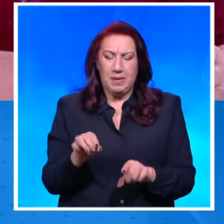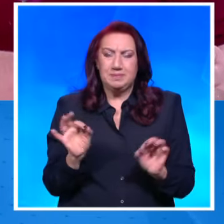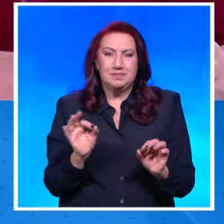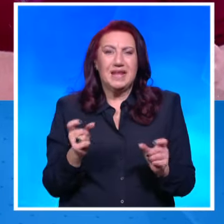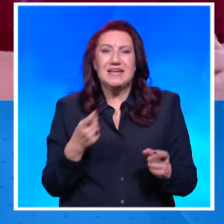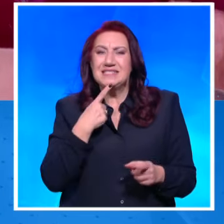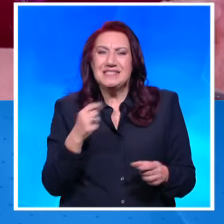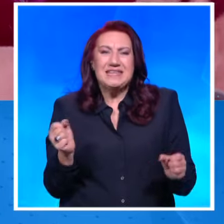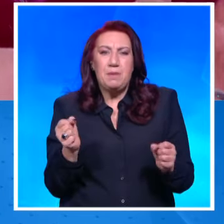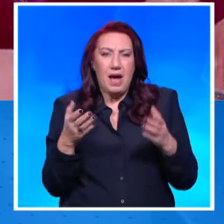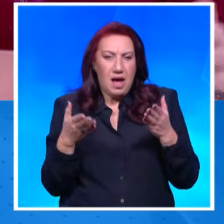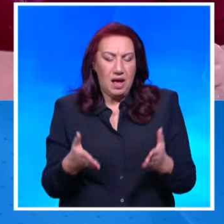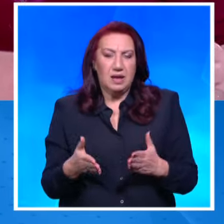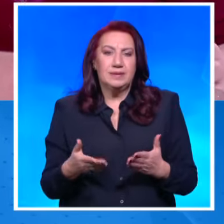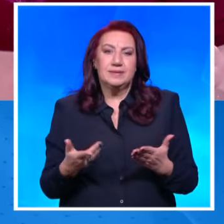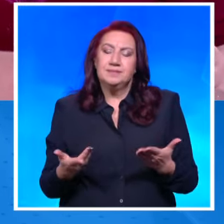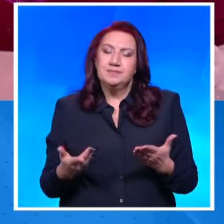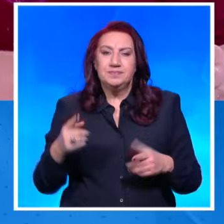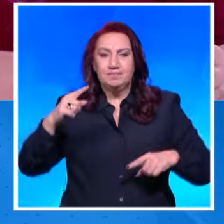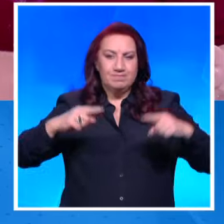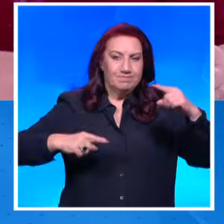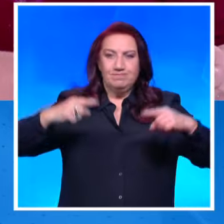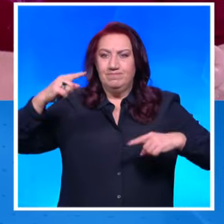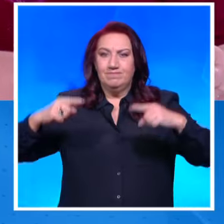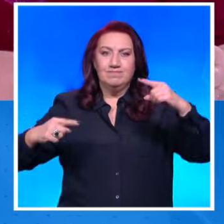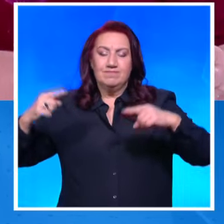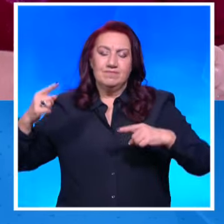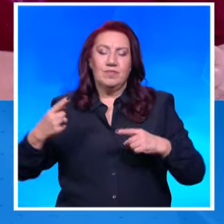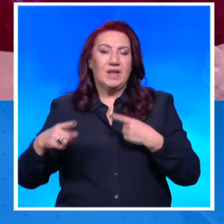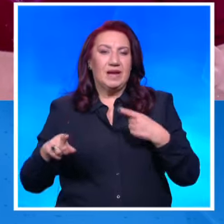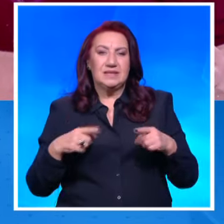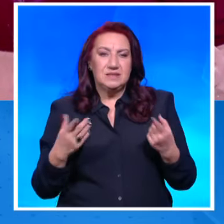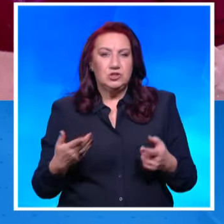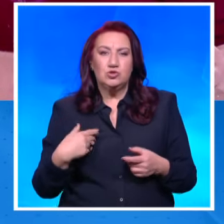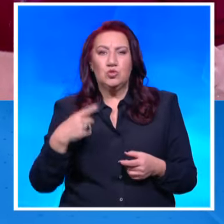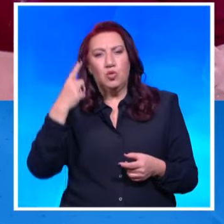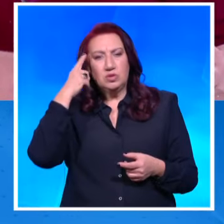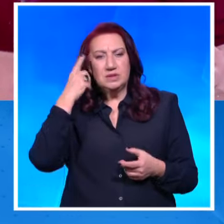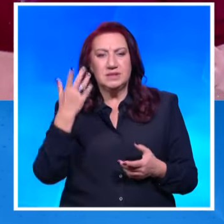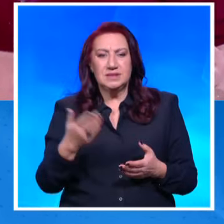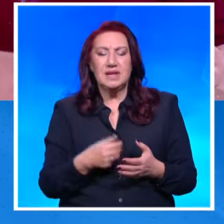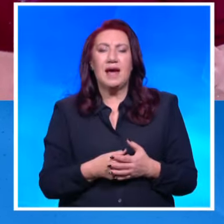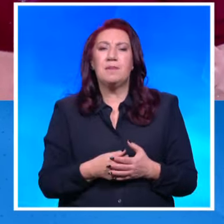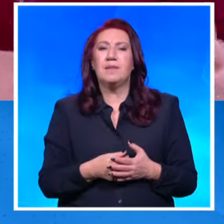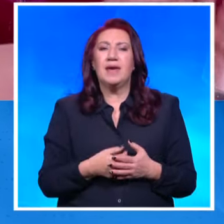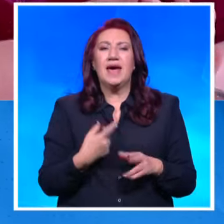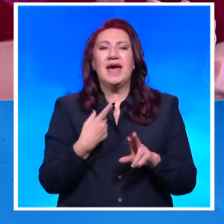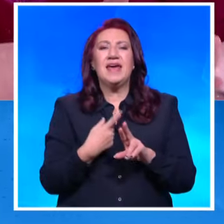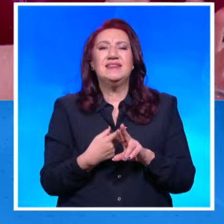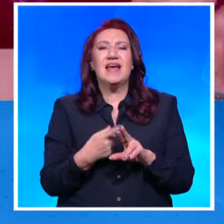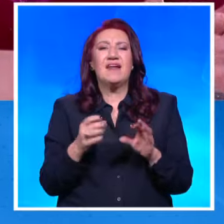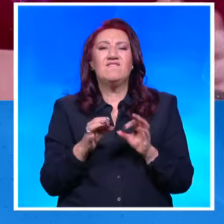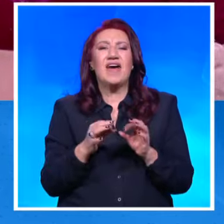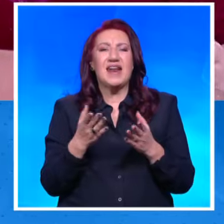обикновено предизвикват така пикове в различни периоди. Това е така, защото ни е познато явлението интерференция и от